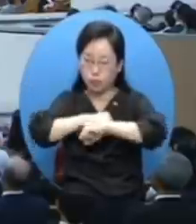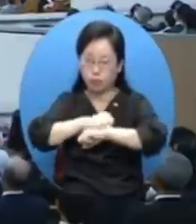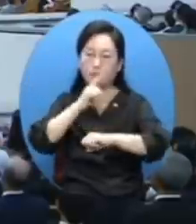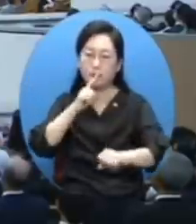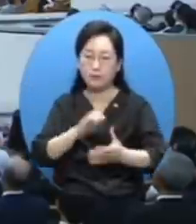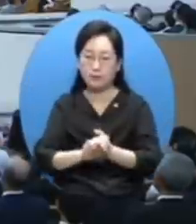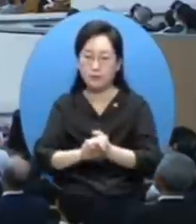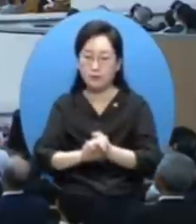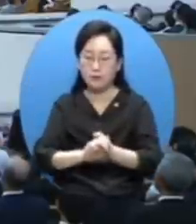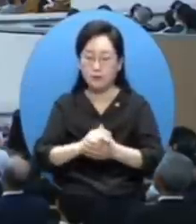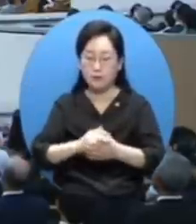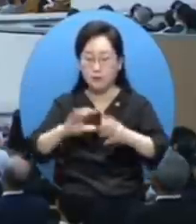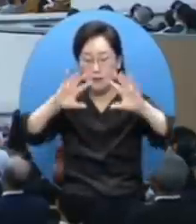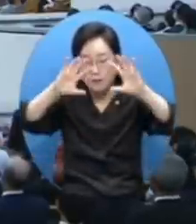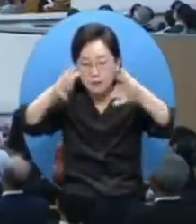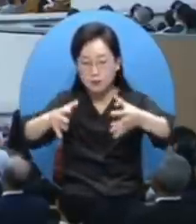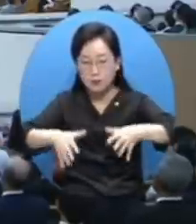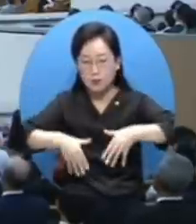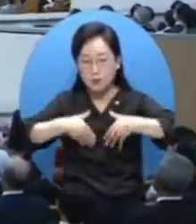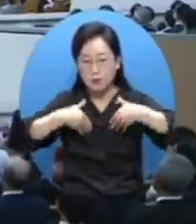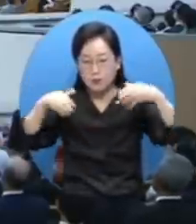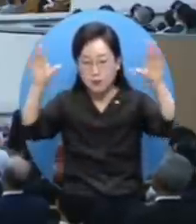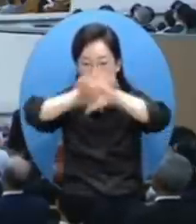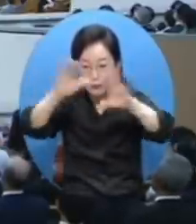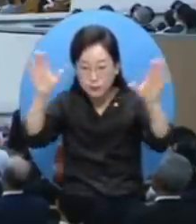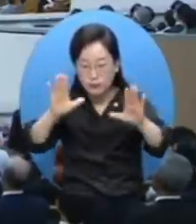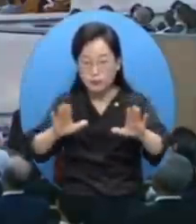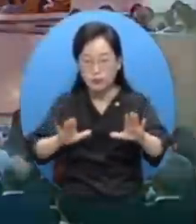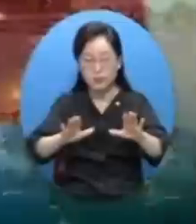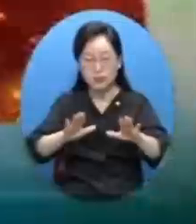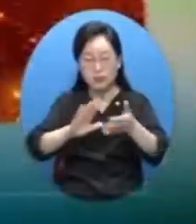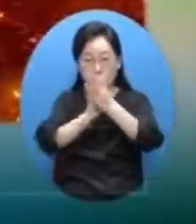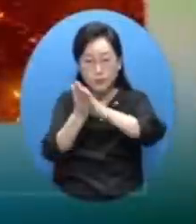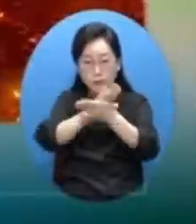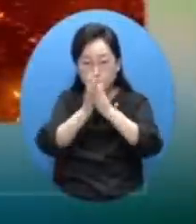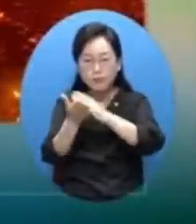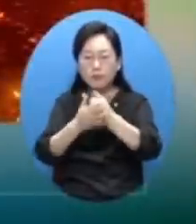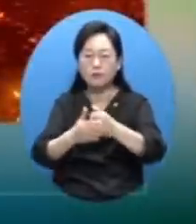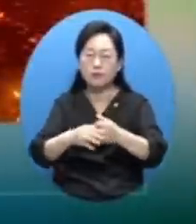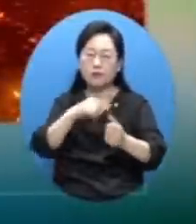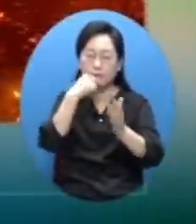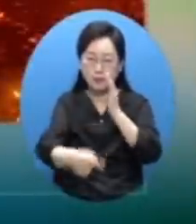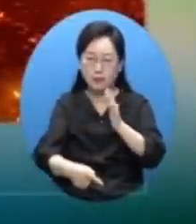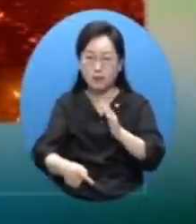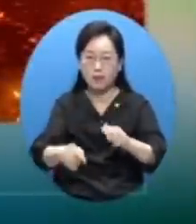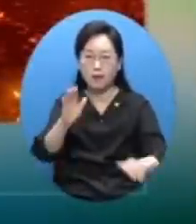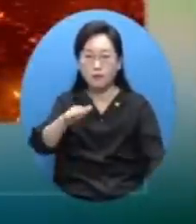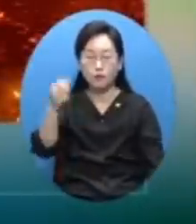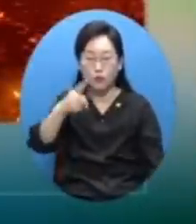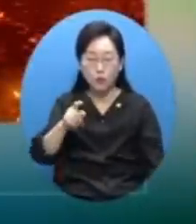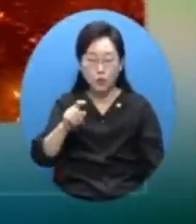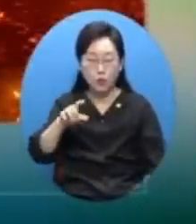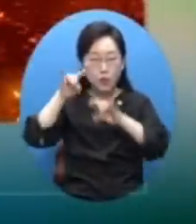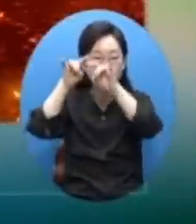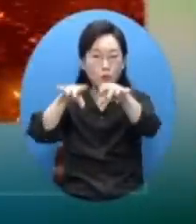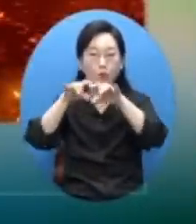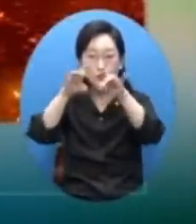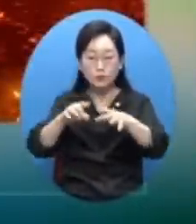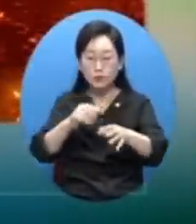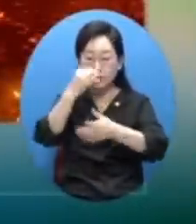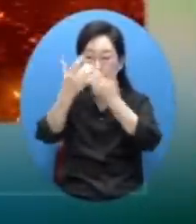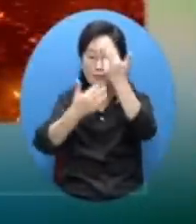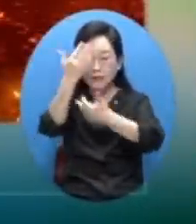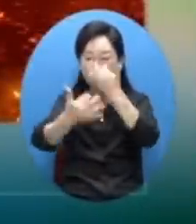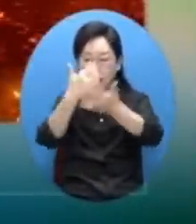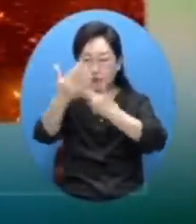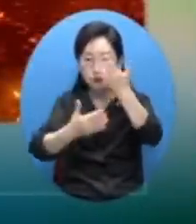기후변화로 다가온 재앙이 온 세계를 돕고 있습니다 한 예로 2019년도 20년도 호주에 일어난 산불은 약 5천만에